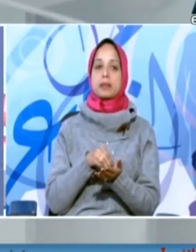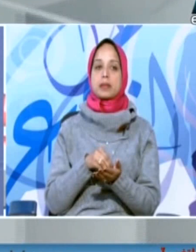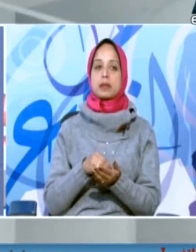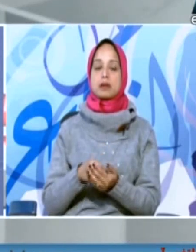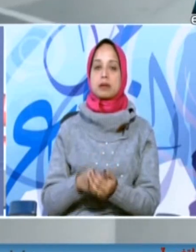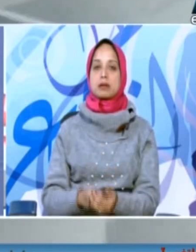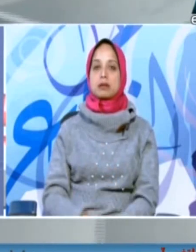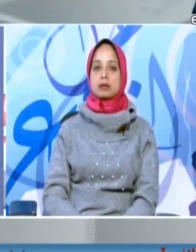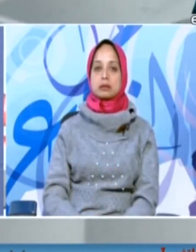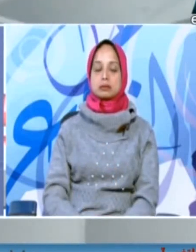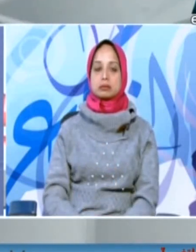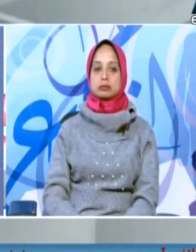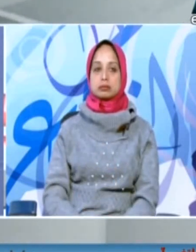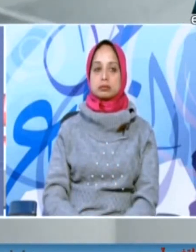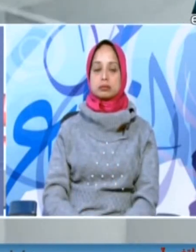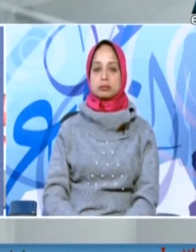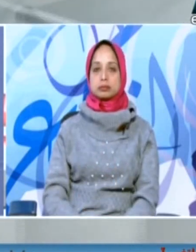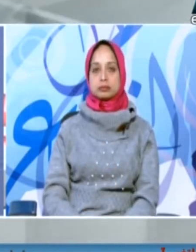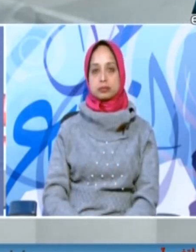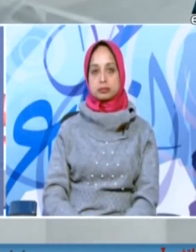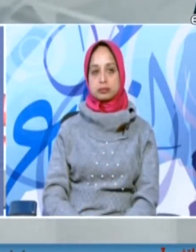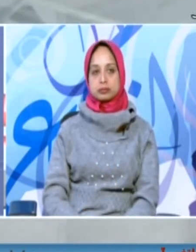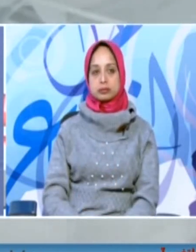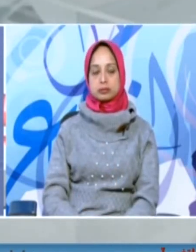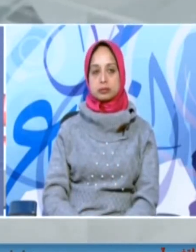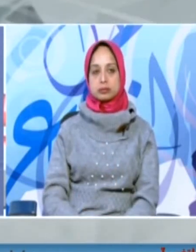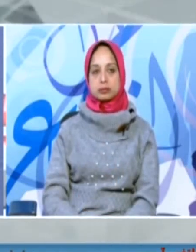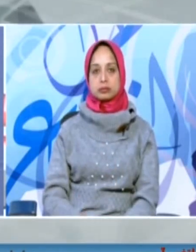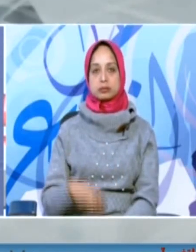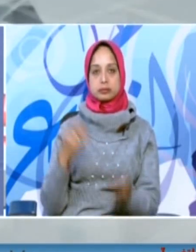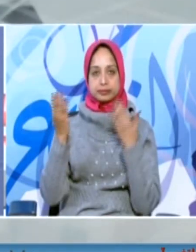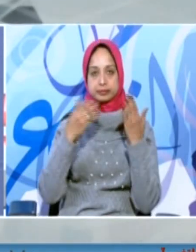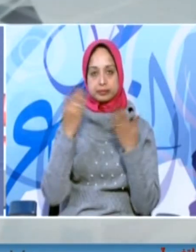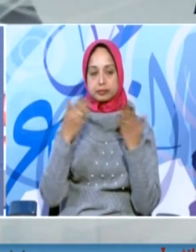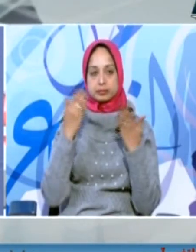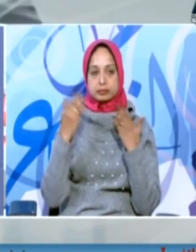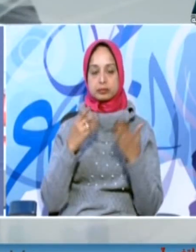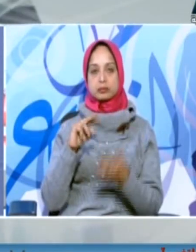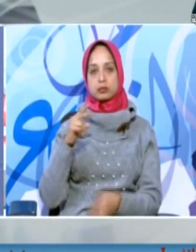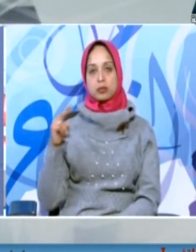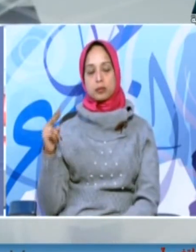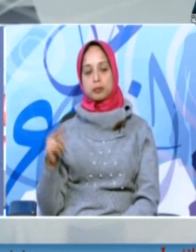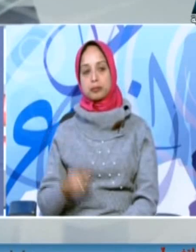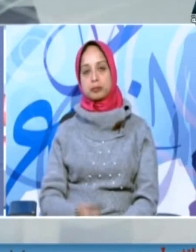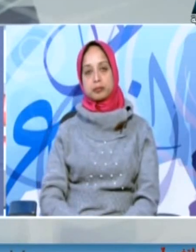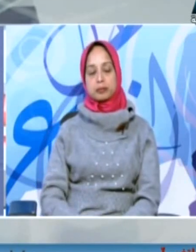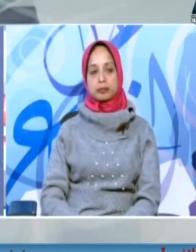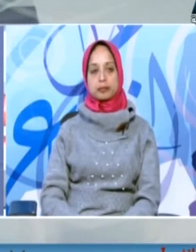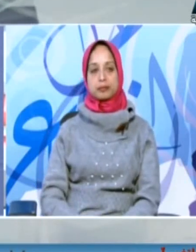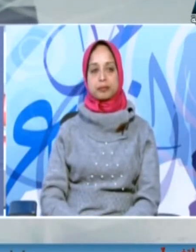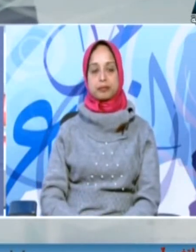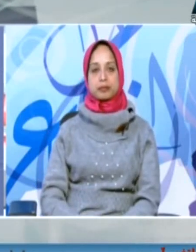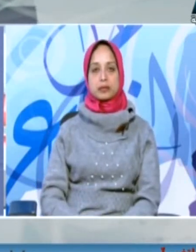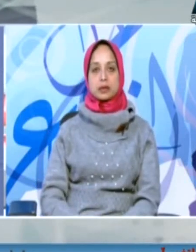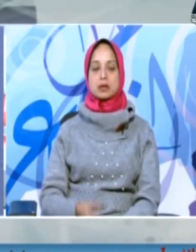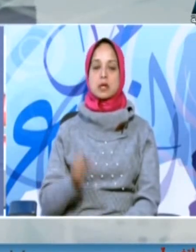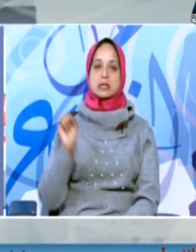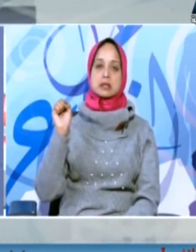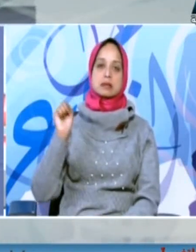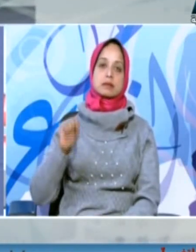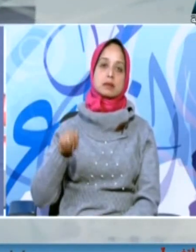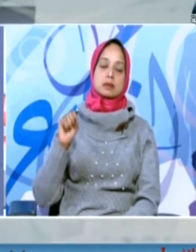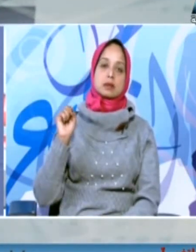الأوروبية. انتهت بعزل إسماعيل واشتعلت الحركة الوطنية المصرية ضد مظاهر التدخل الأجنبي، وانتهى الأمر كما